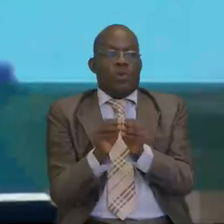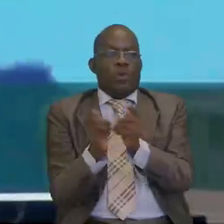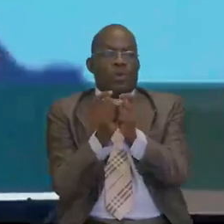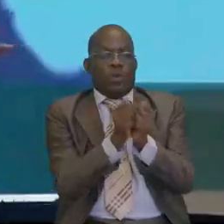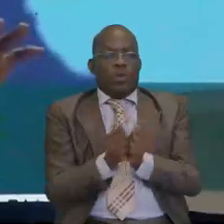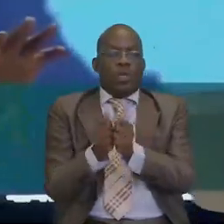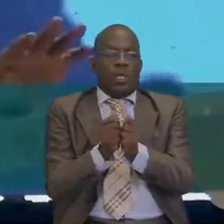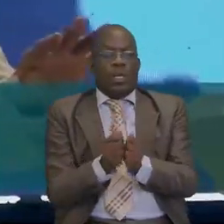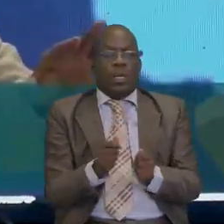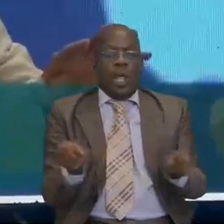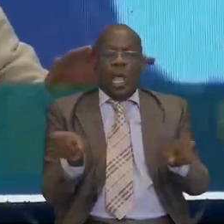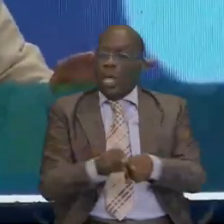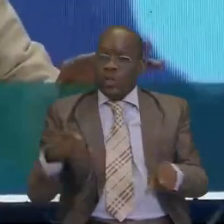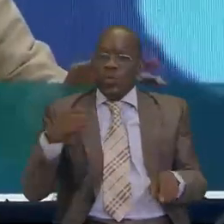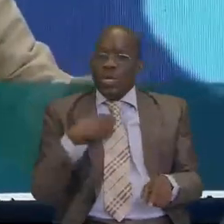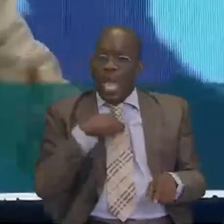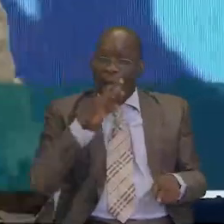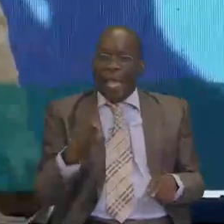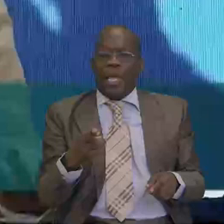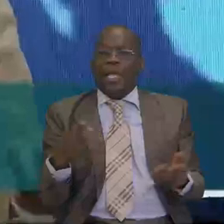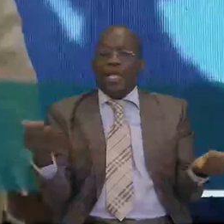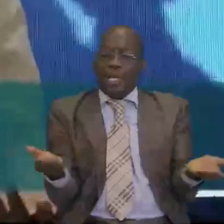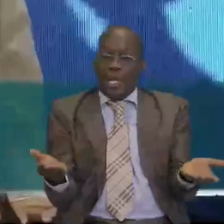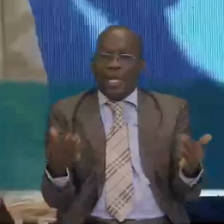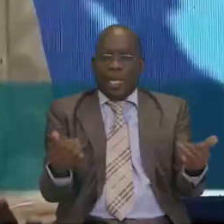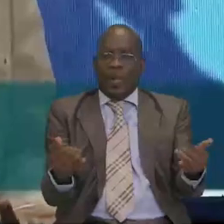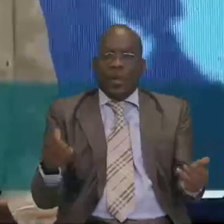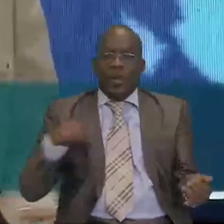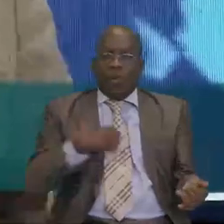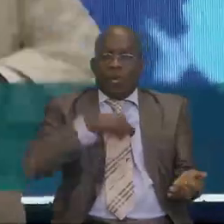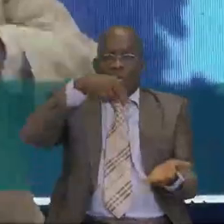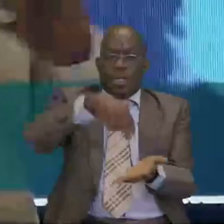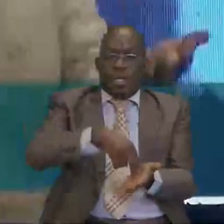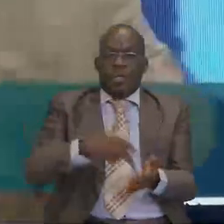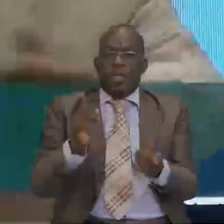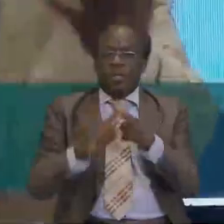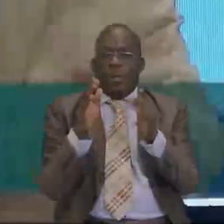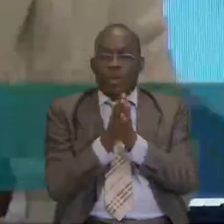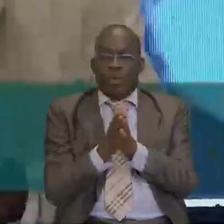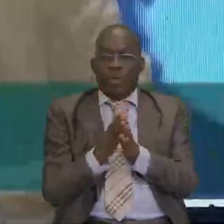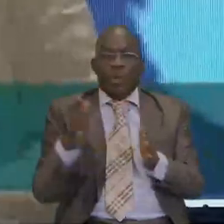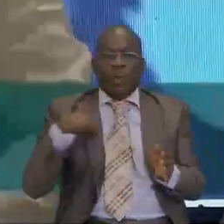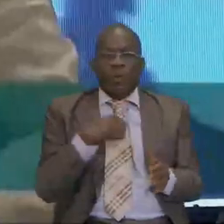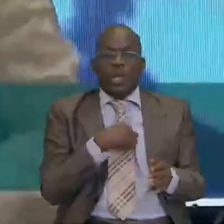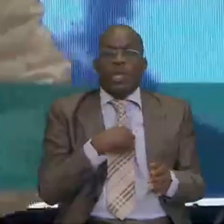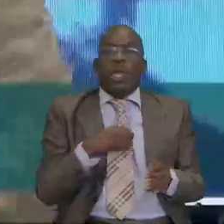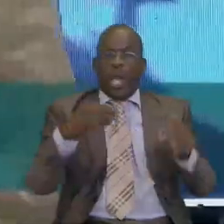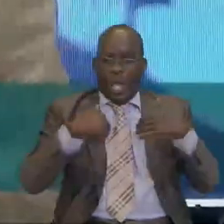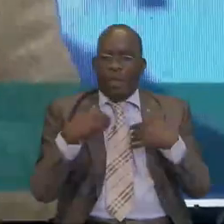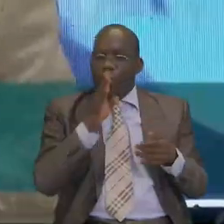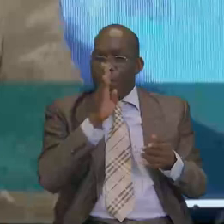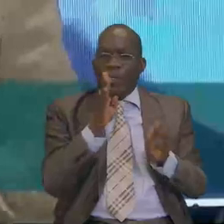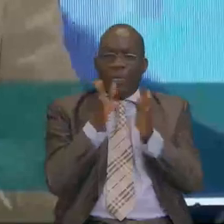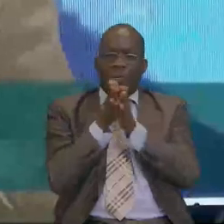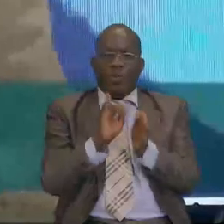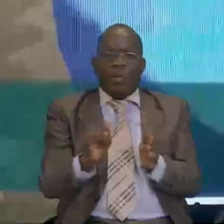C'est comme si nous sommes ici, comme nous sommes rassemblés ici maintenant, et nous nous levons pour prier. Nous avons l'habitude de prier avant,